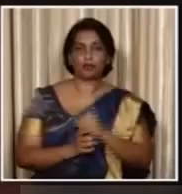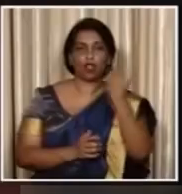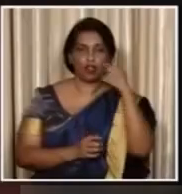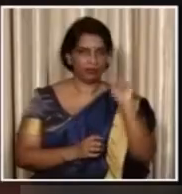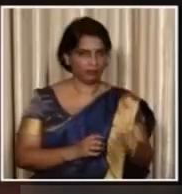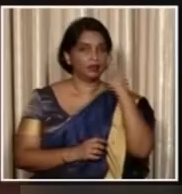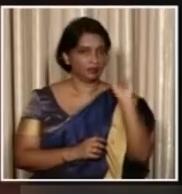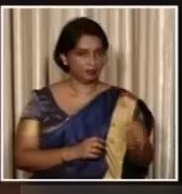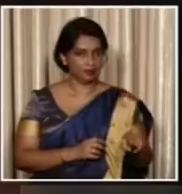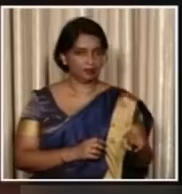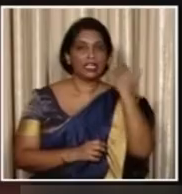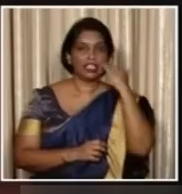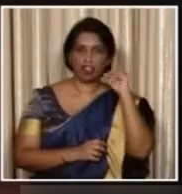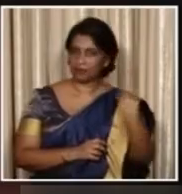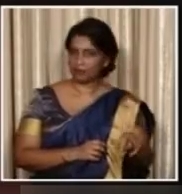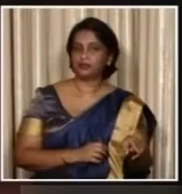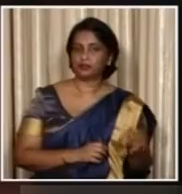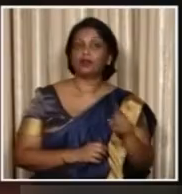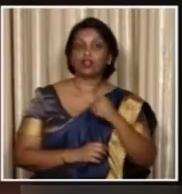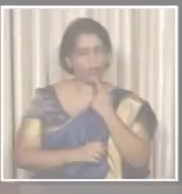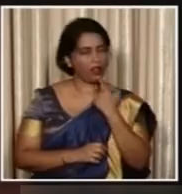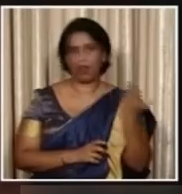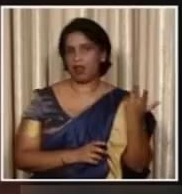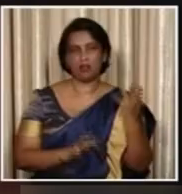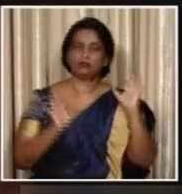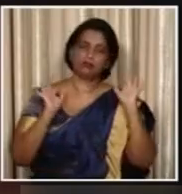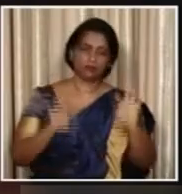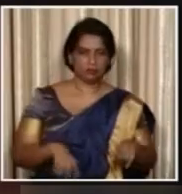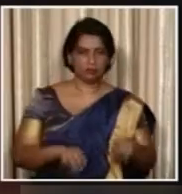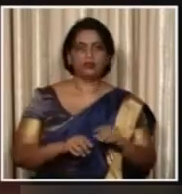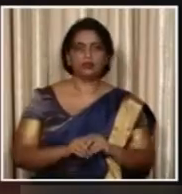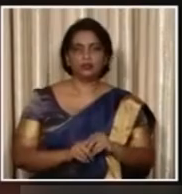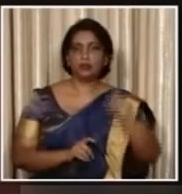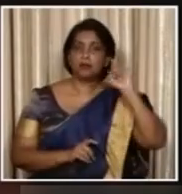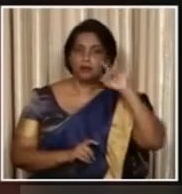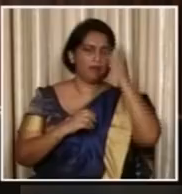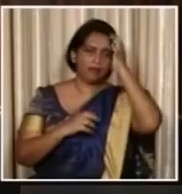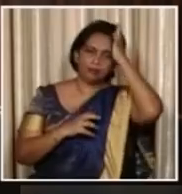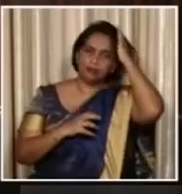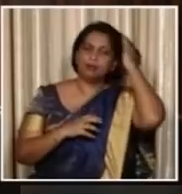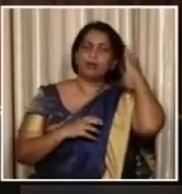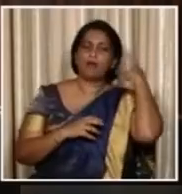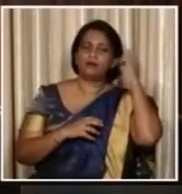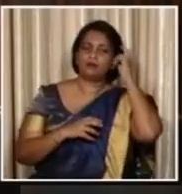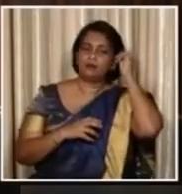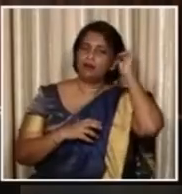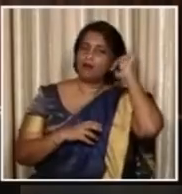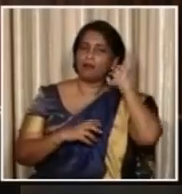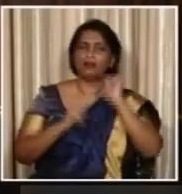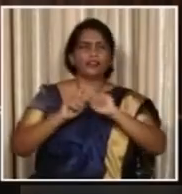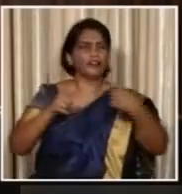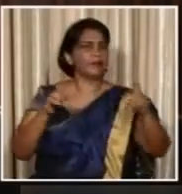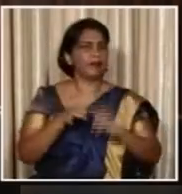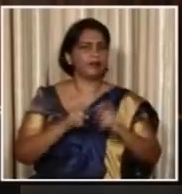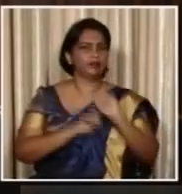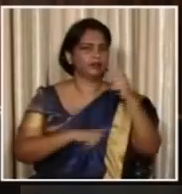button, red button, yellow button. Yes, no, abstain. ඕක දැන්න ඇති කතානායකවරෙක් ඉන්නේ. නැහැ ඔබතුමා වෙන වෙන ප්‍රශ්න වලට ගියාම